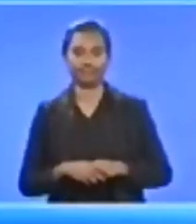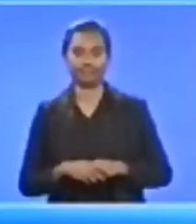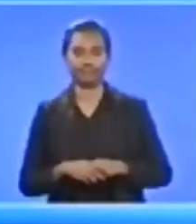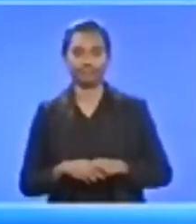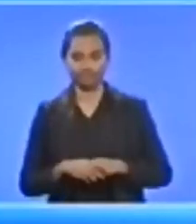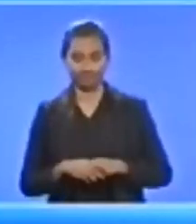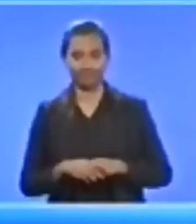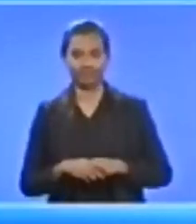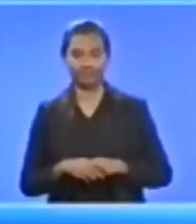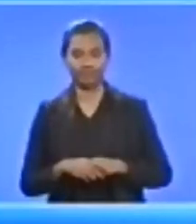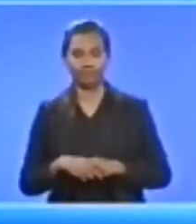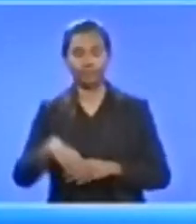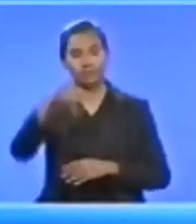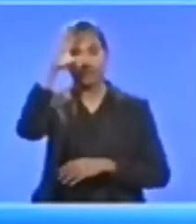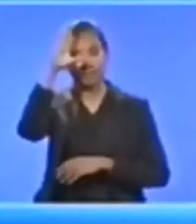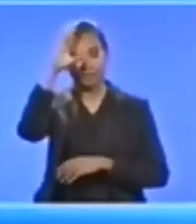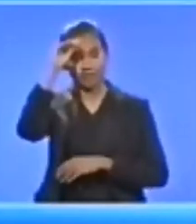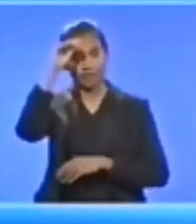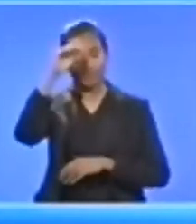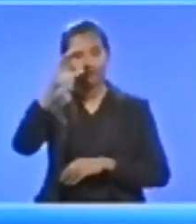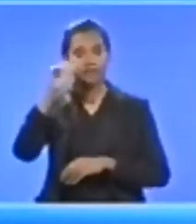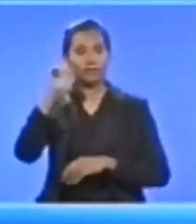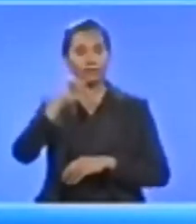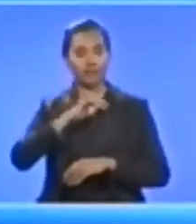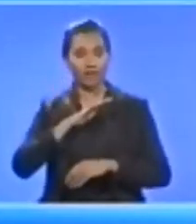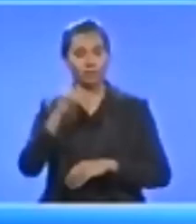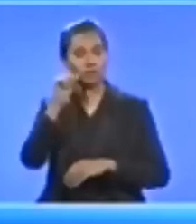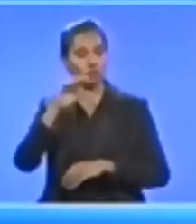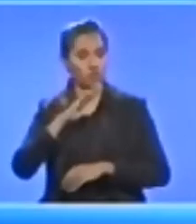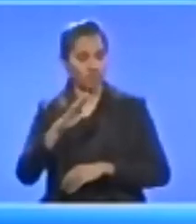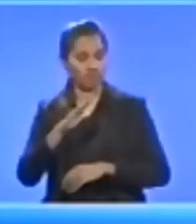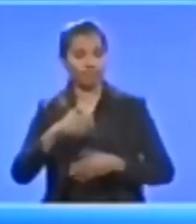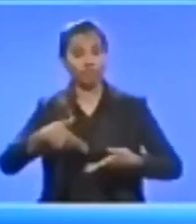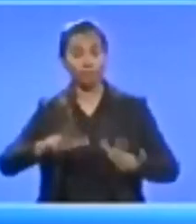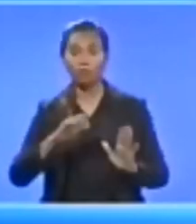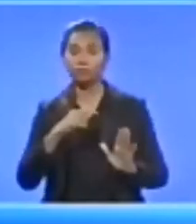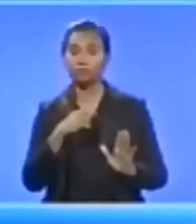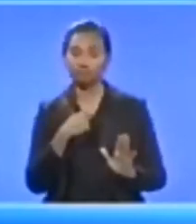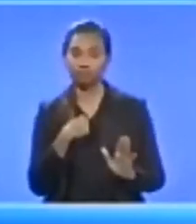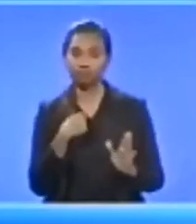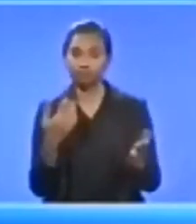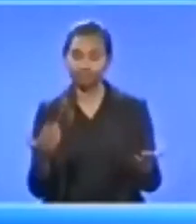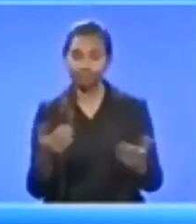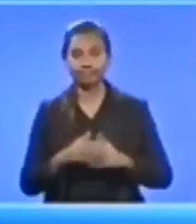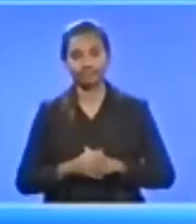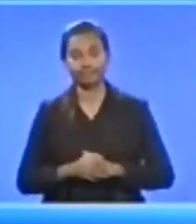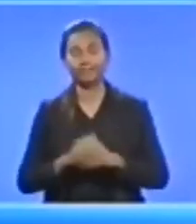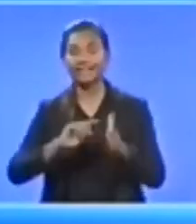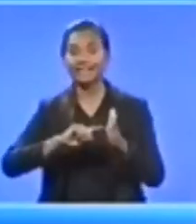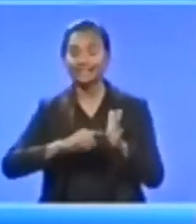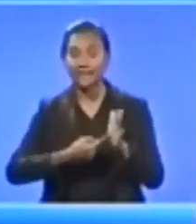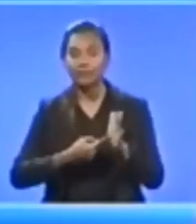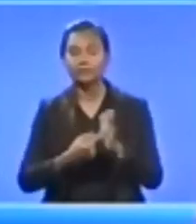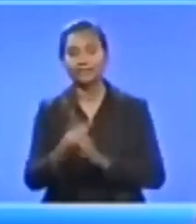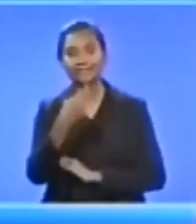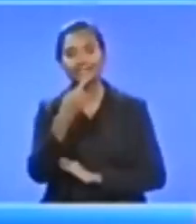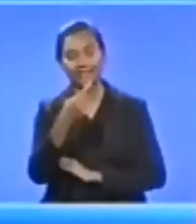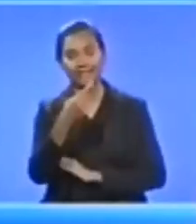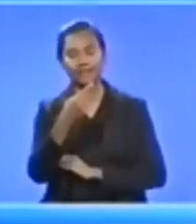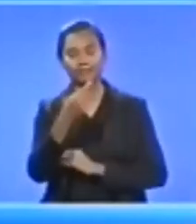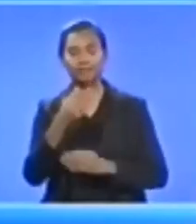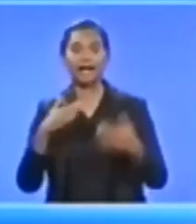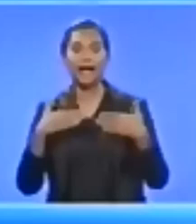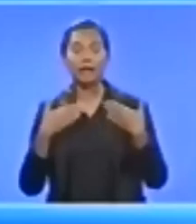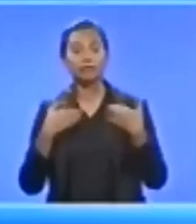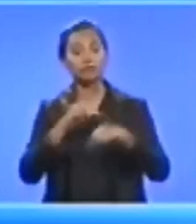izinkan saya bermula dengan mengucapkan selamat Hari Kebangsaan dan selamat Hari Raya Aidilfitri.